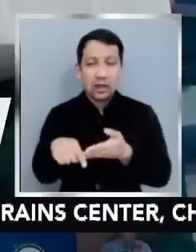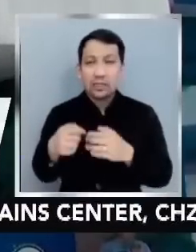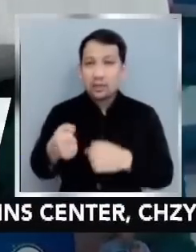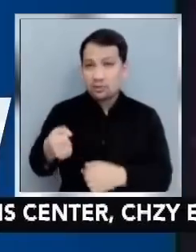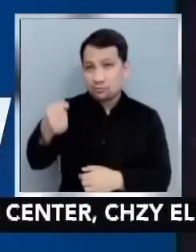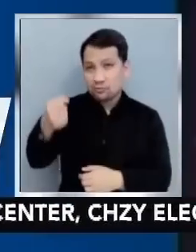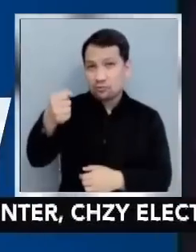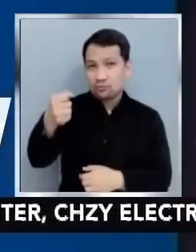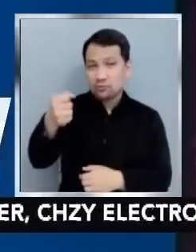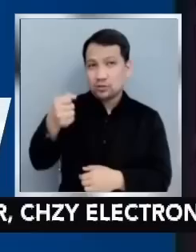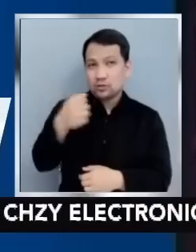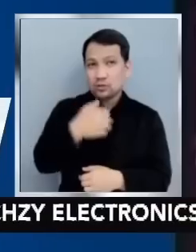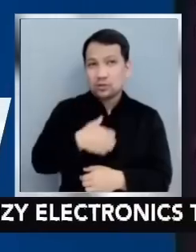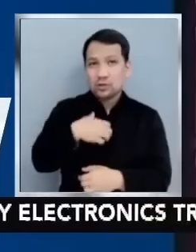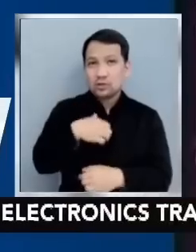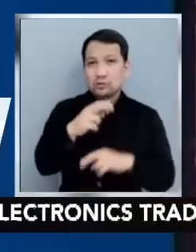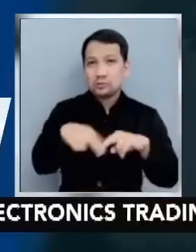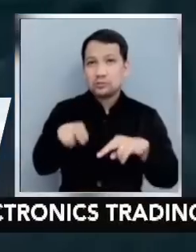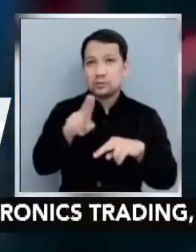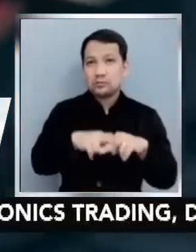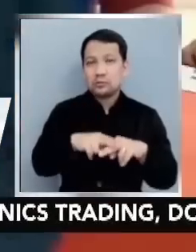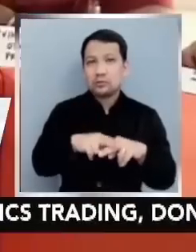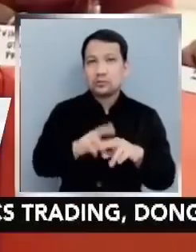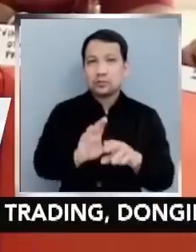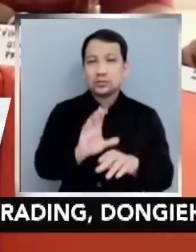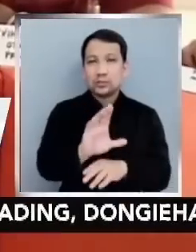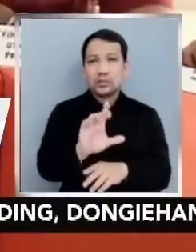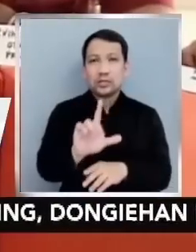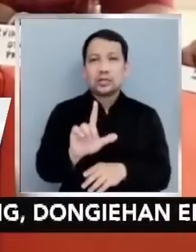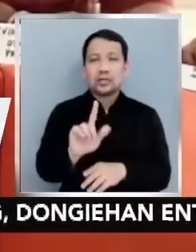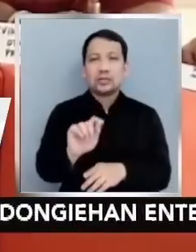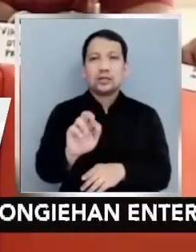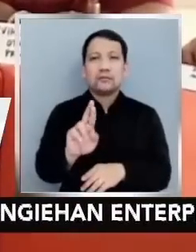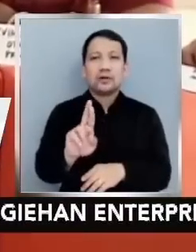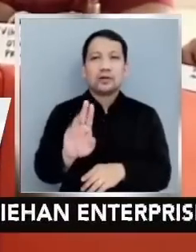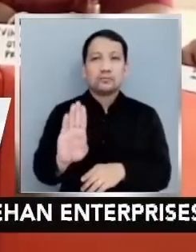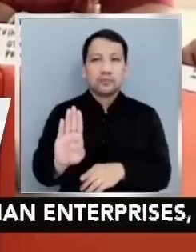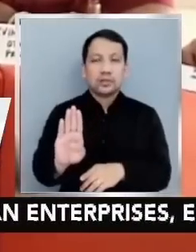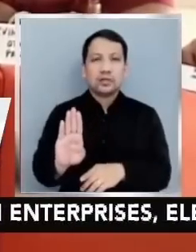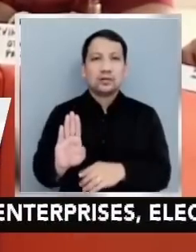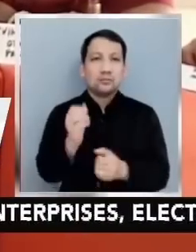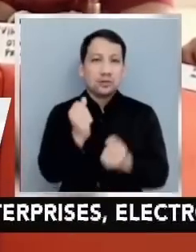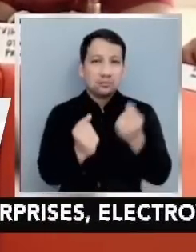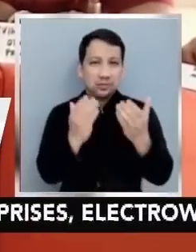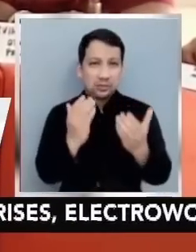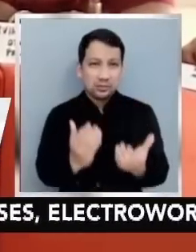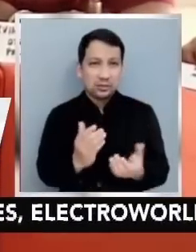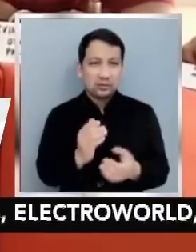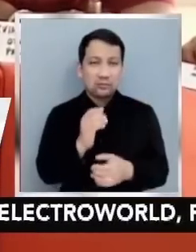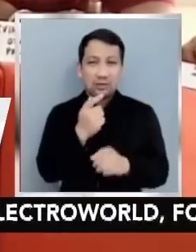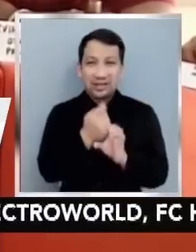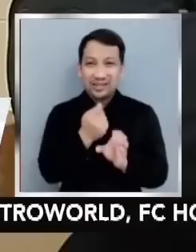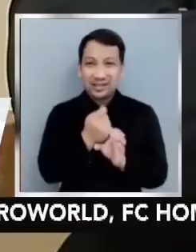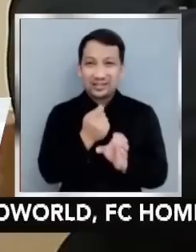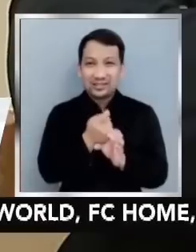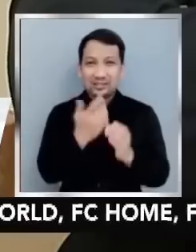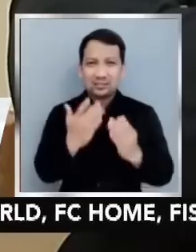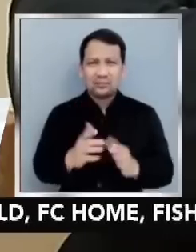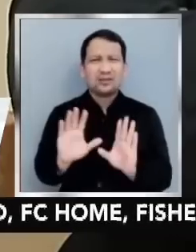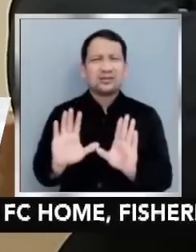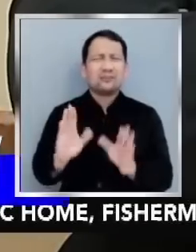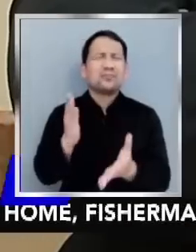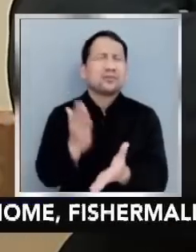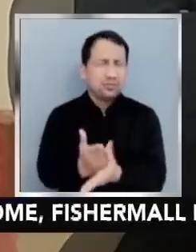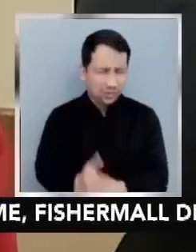petisyon kontra sa surge charge sa LTFRB. Pero para sa mga driver ng tradisyonal na taxi, awat na. Mag-aagawan